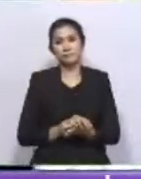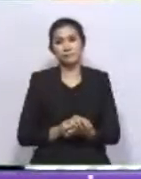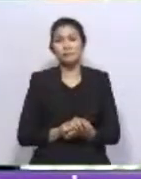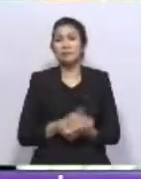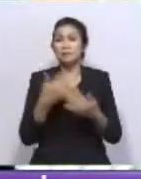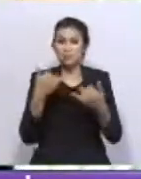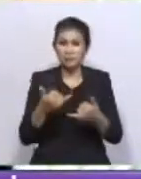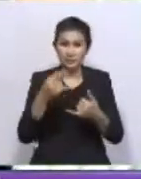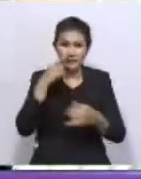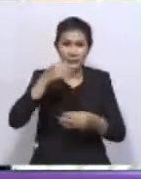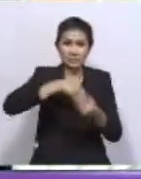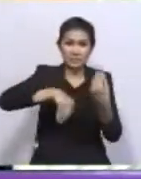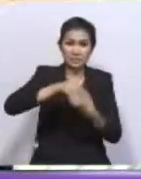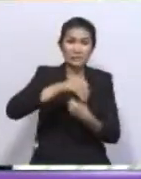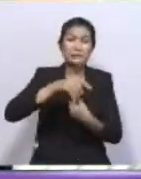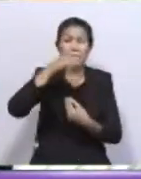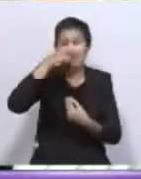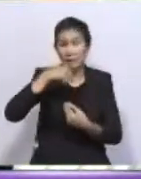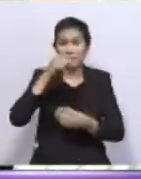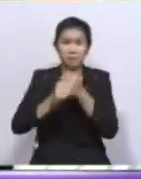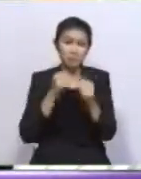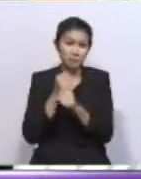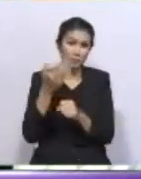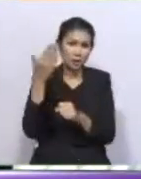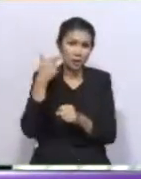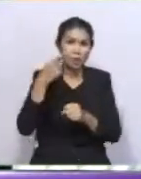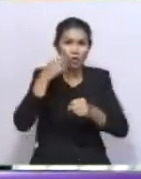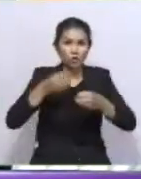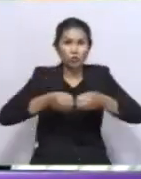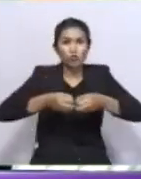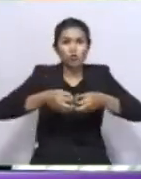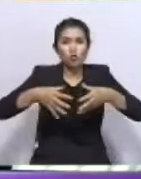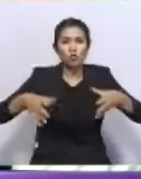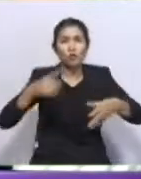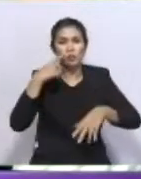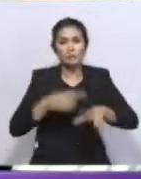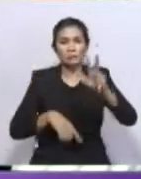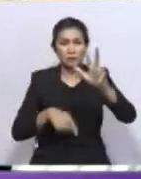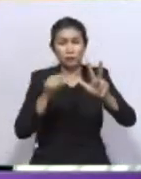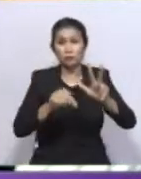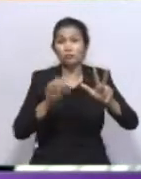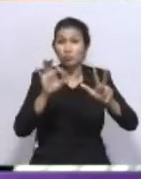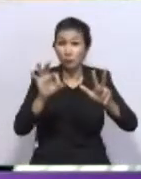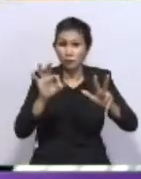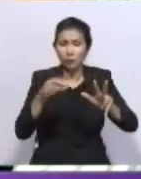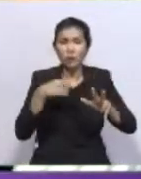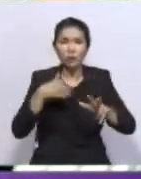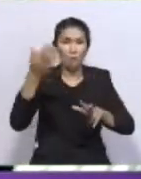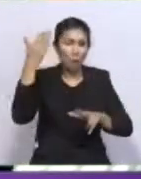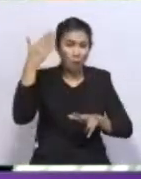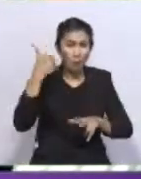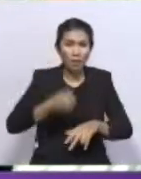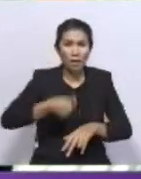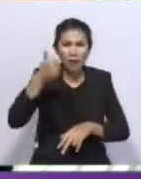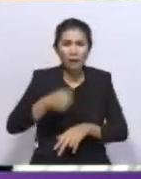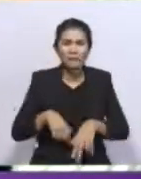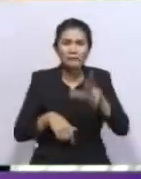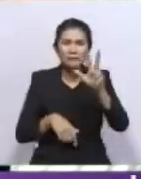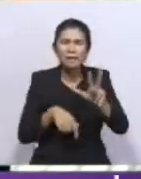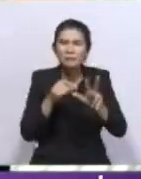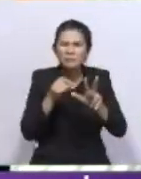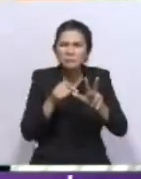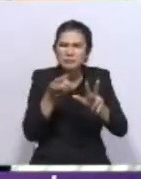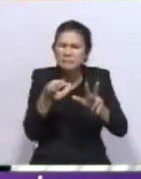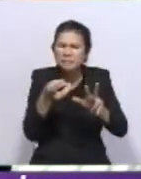การขยายตัวของเศรษฐกิจไทยในปีที่ผ่านมาที่สามารถขยายตัวได้ถึง3.9%จากที่เคยขยายตัวได้เพียงเฉลี่ย3%